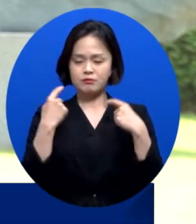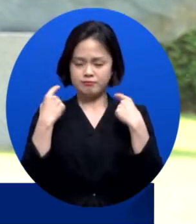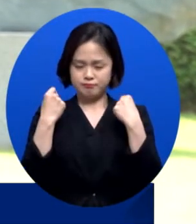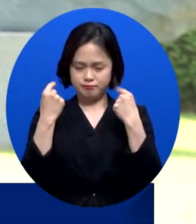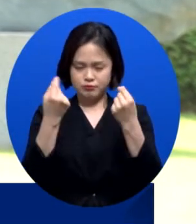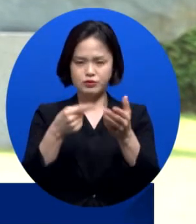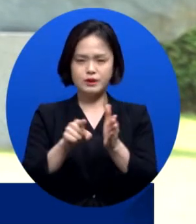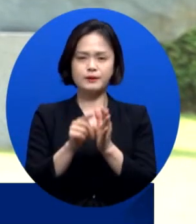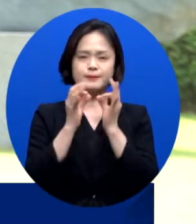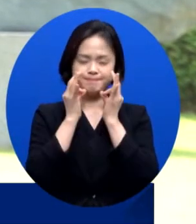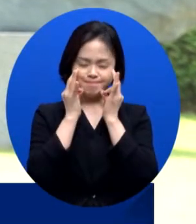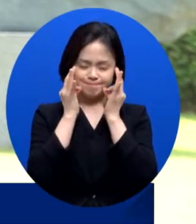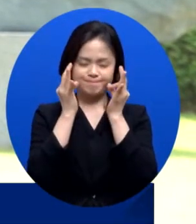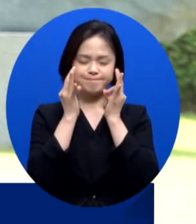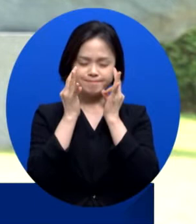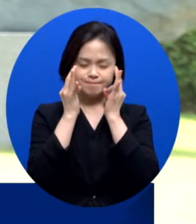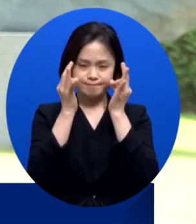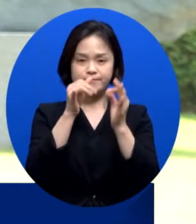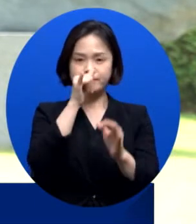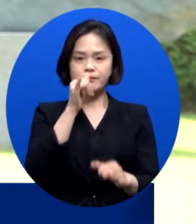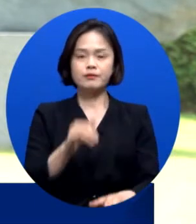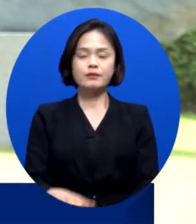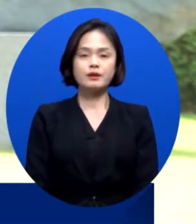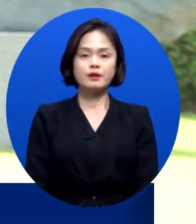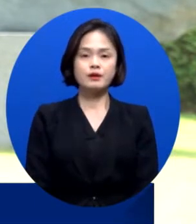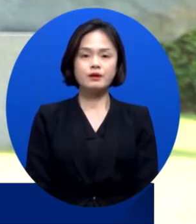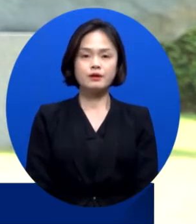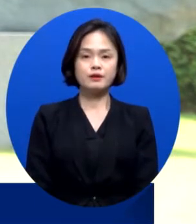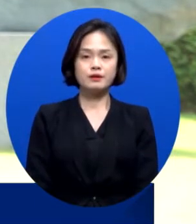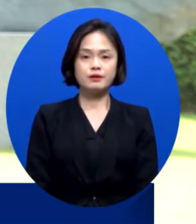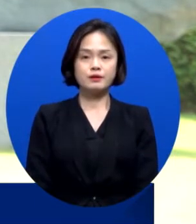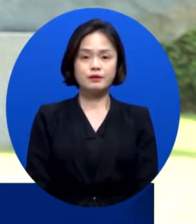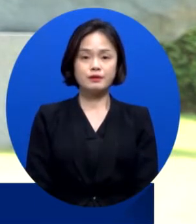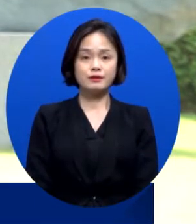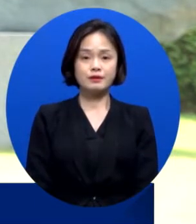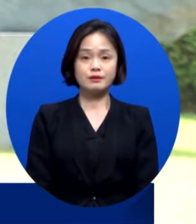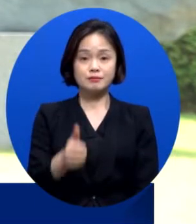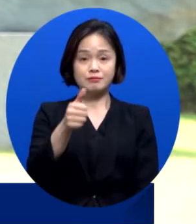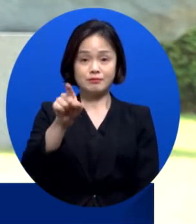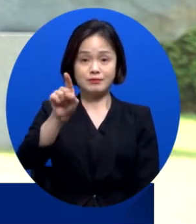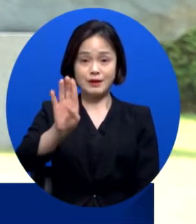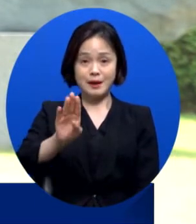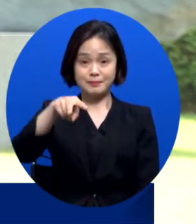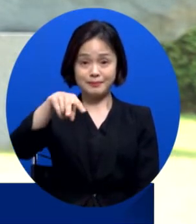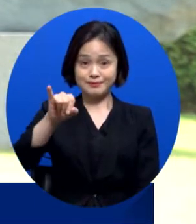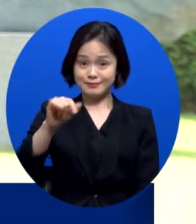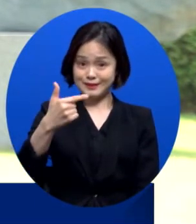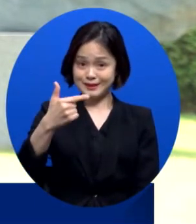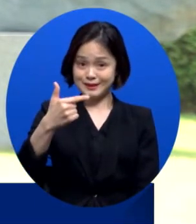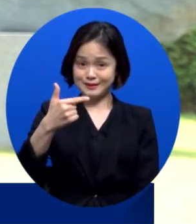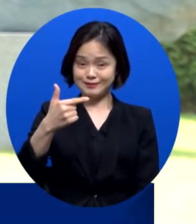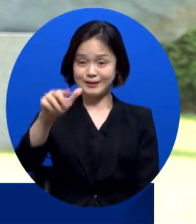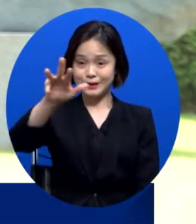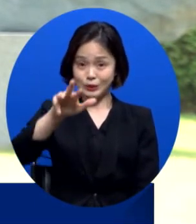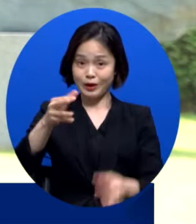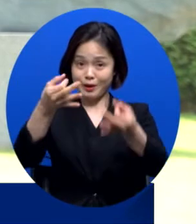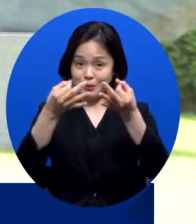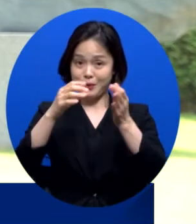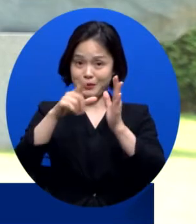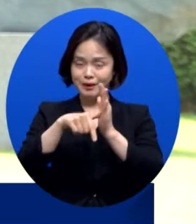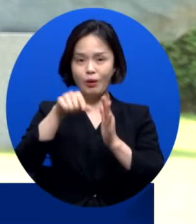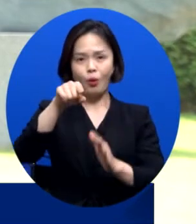최선을 다했다 여겨 지구요 그래서 밖에 나가면 우리 합신 교단 을 향해서 어깨 깨끗한